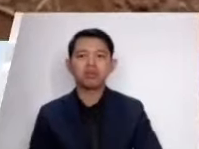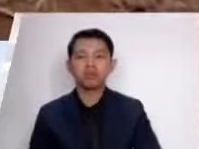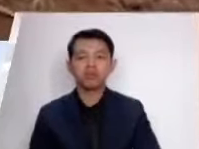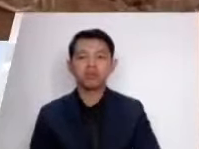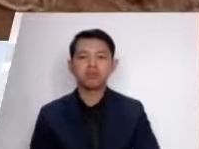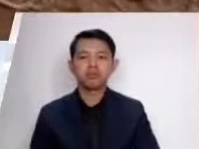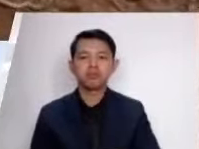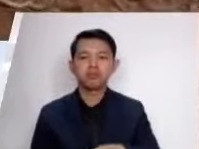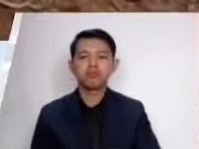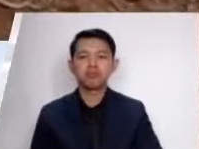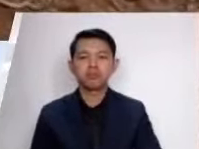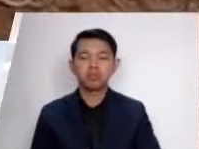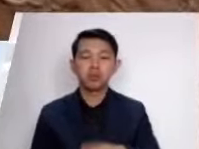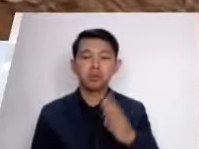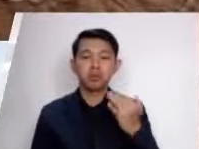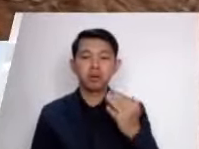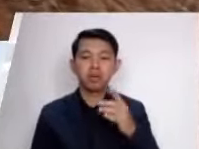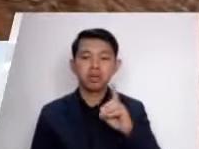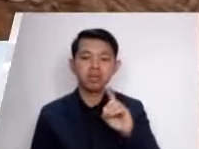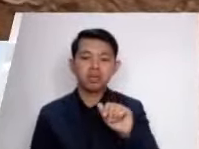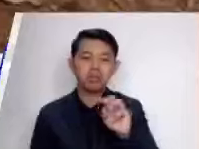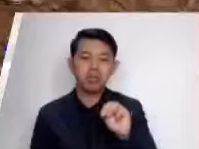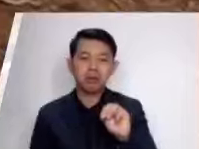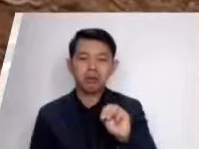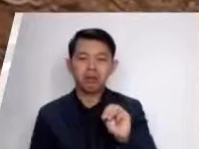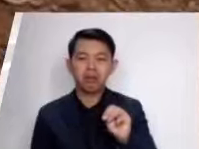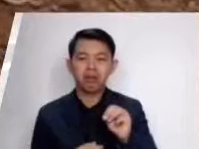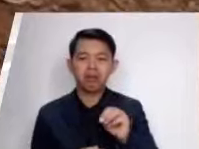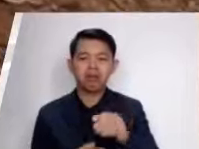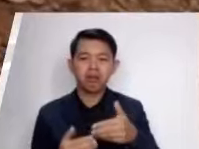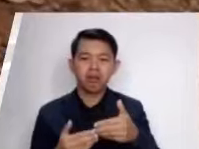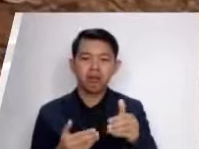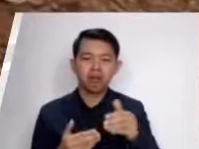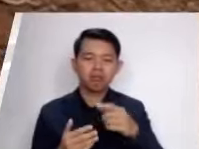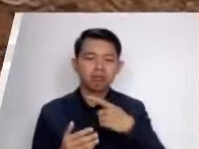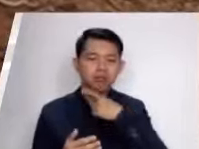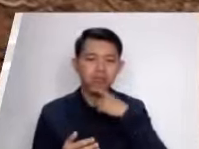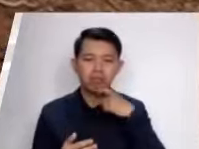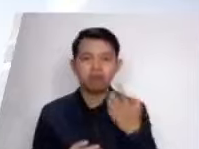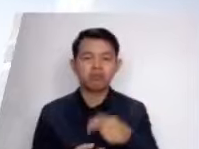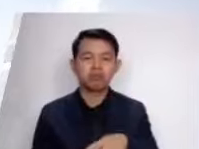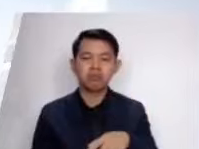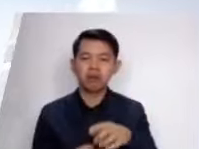dam kaya wala na halos ng mainom ang mga hayop.